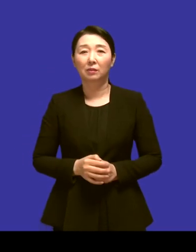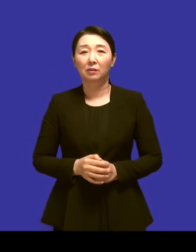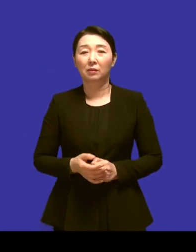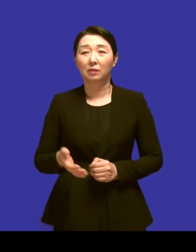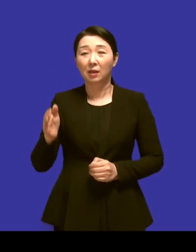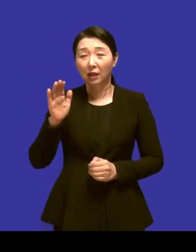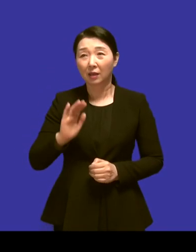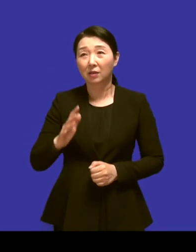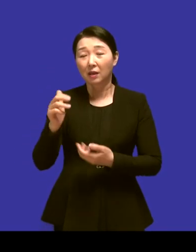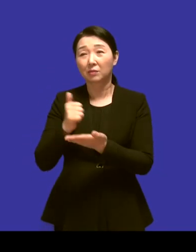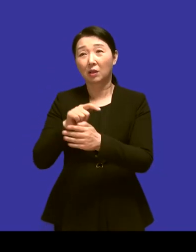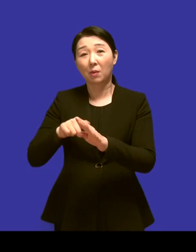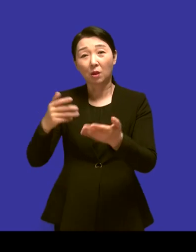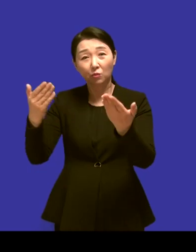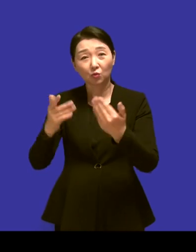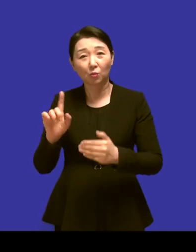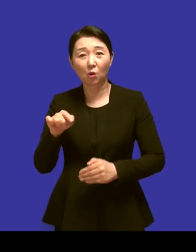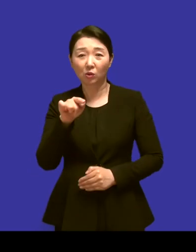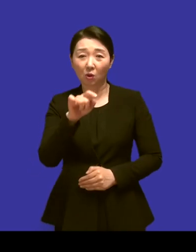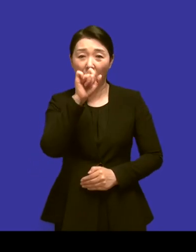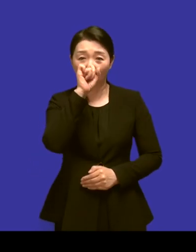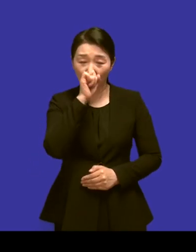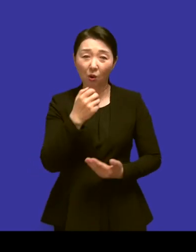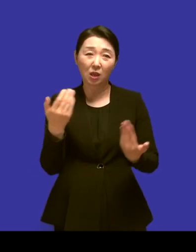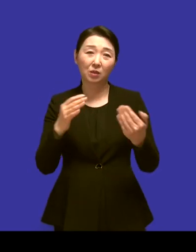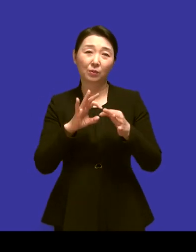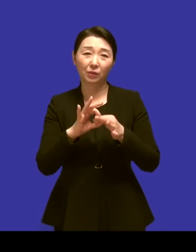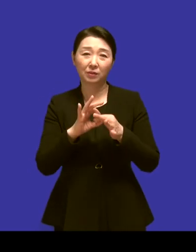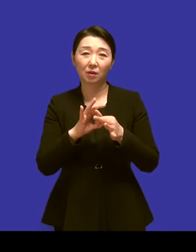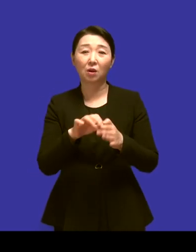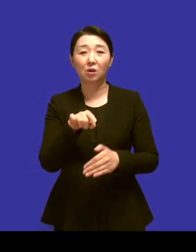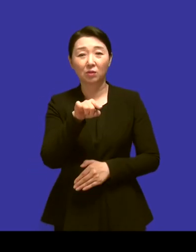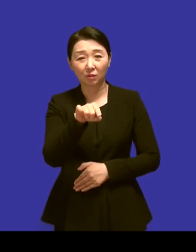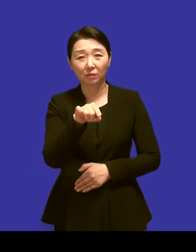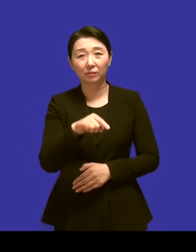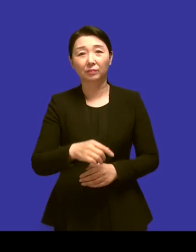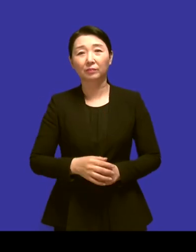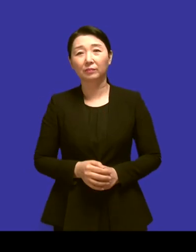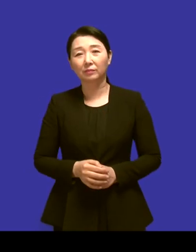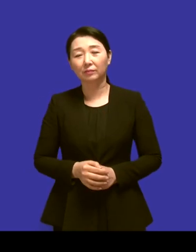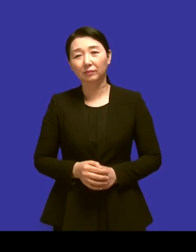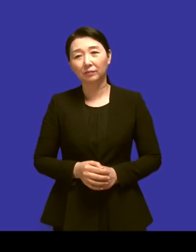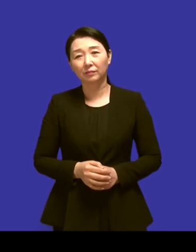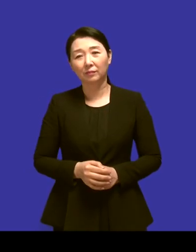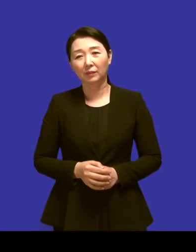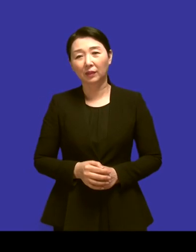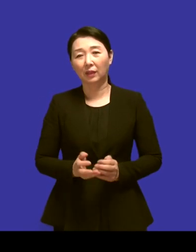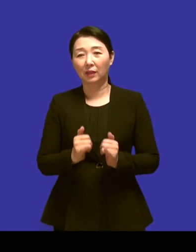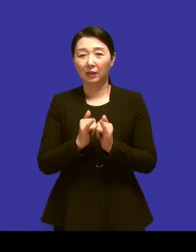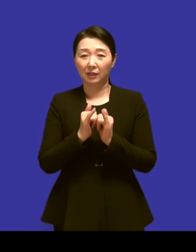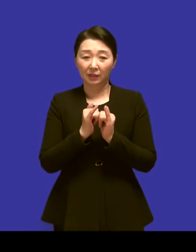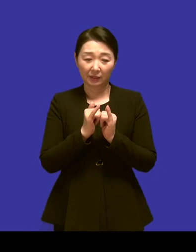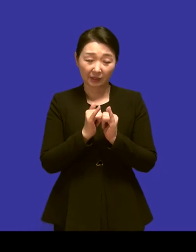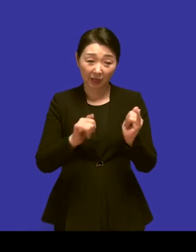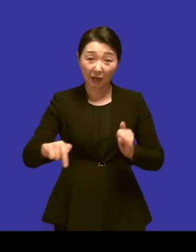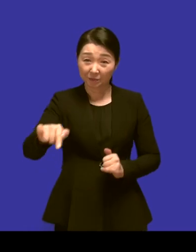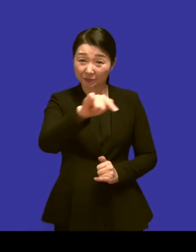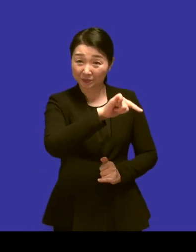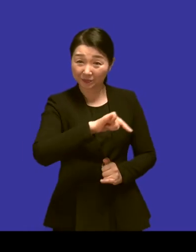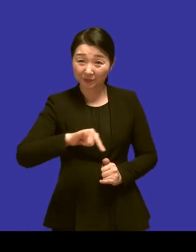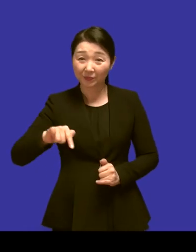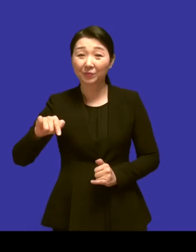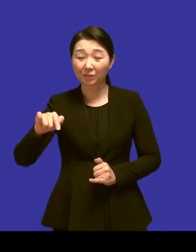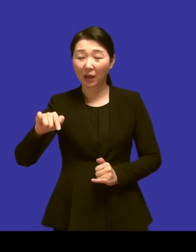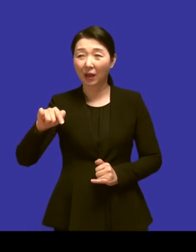마음을 주셨던 게 너가 좋아하는 일을 통해서 너를 이제 사람들로 하여금 나로 이렇게